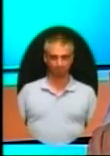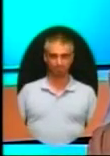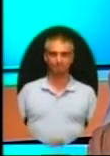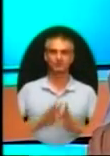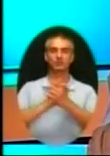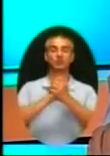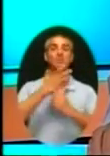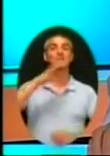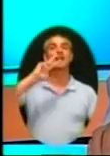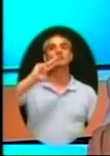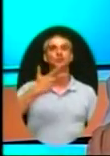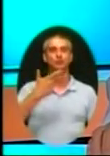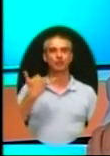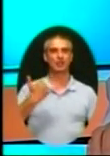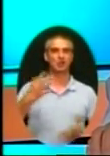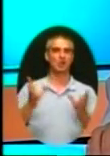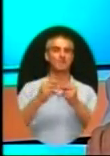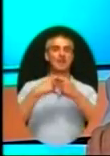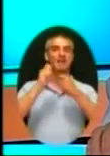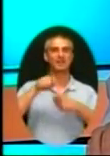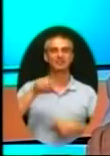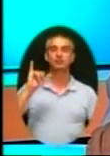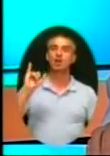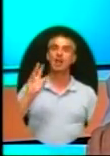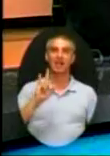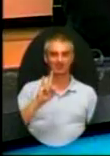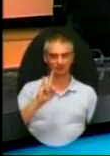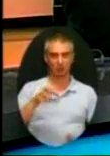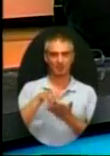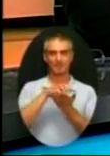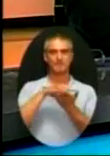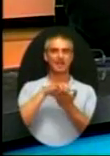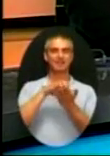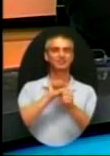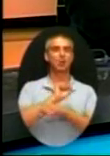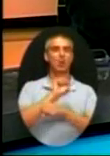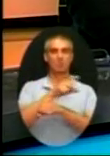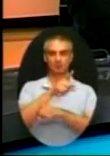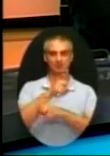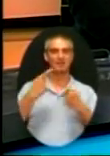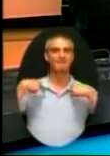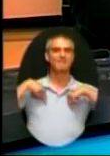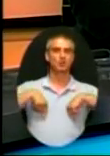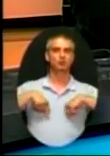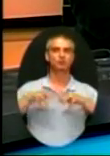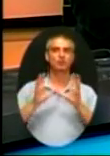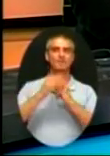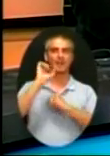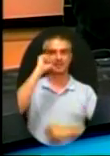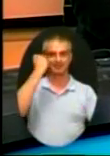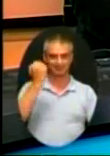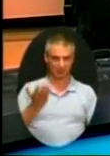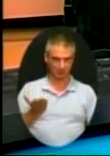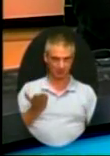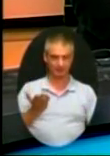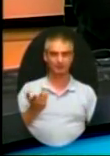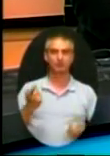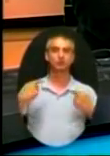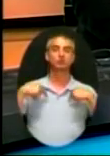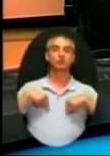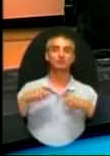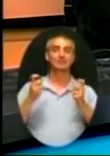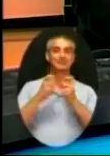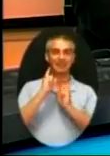שלום לכם, קריאה שלישית, איתנו היום חבר הכנסת יואל חסון, מרכז האופוזיציה ויושב ראש המחנה הציוני, יושב